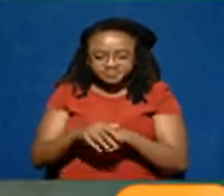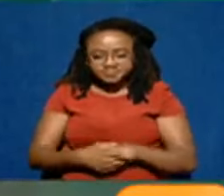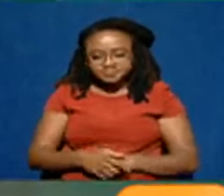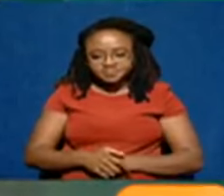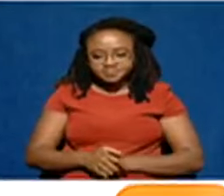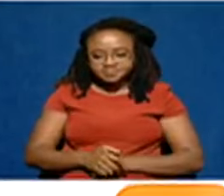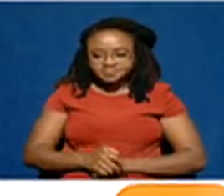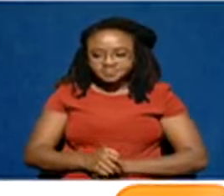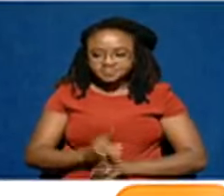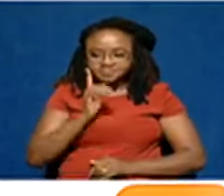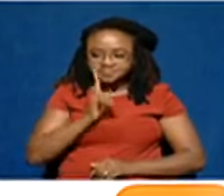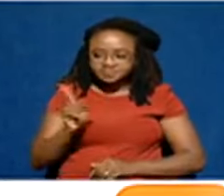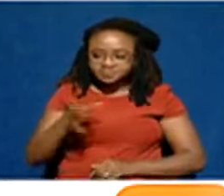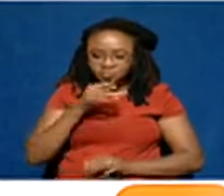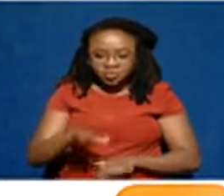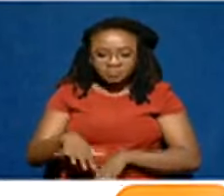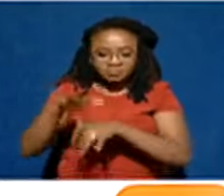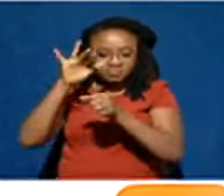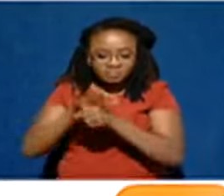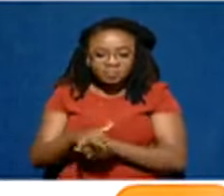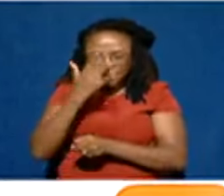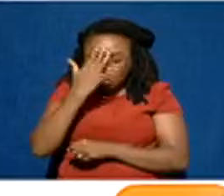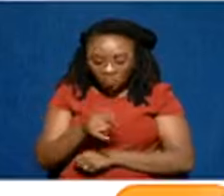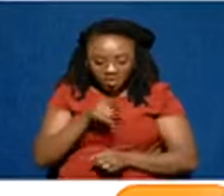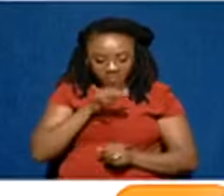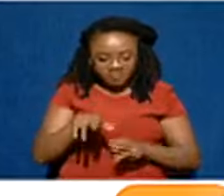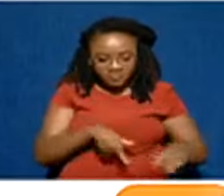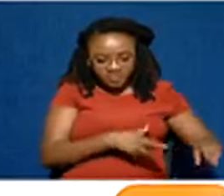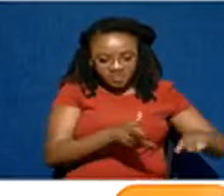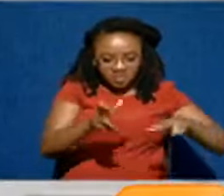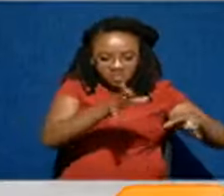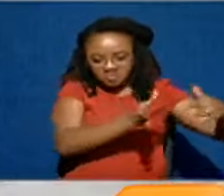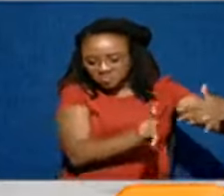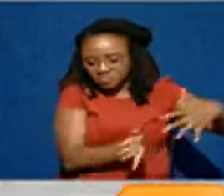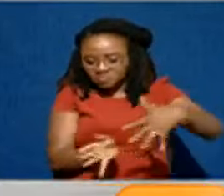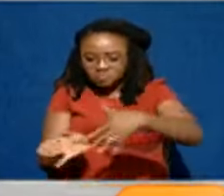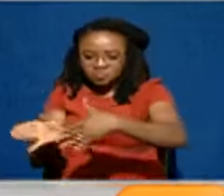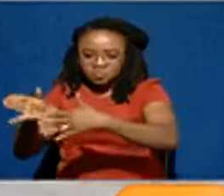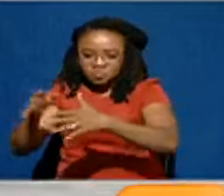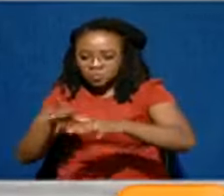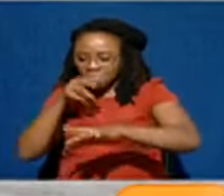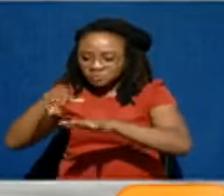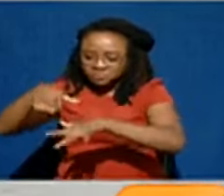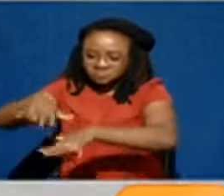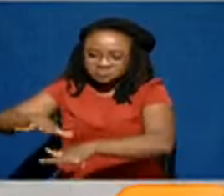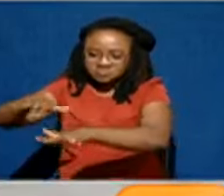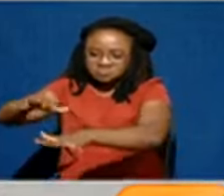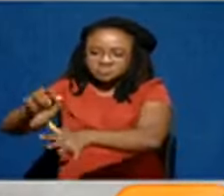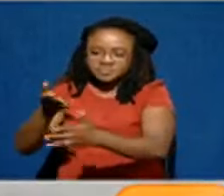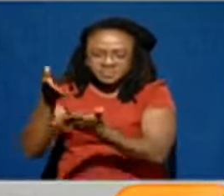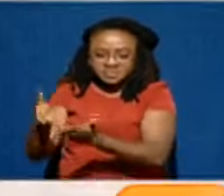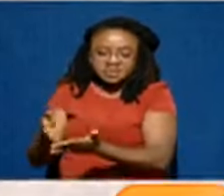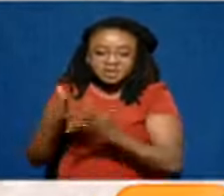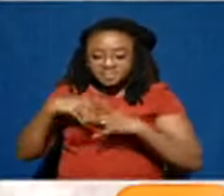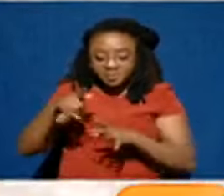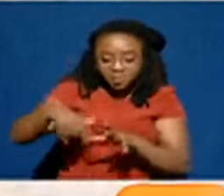The flood waters erupted after River Thiba broke its banks following days of heavy downpour. Residents say they